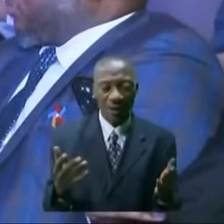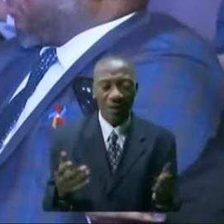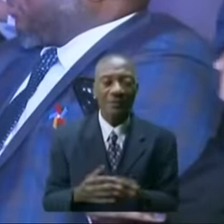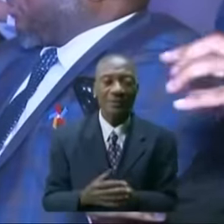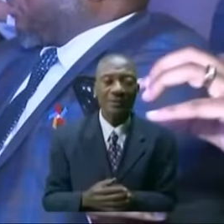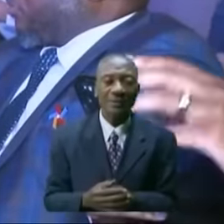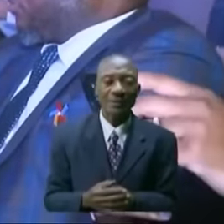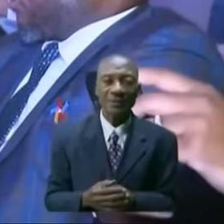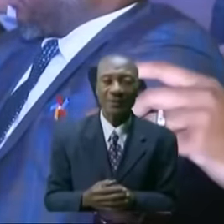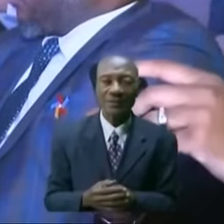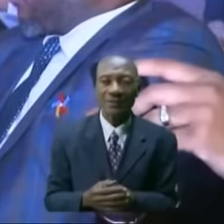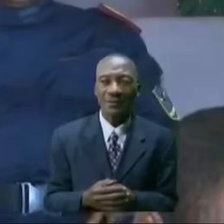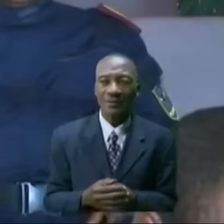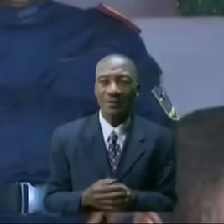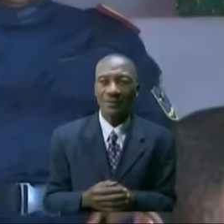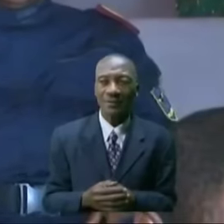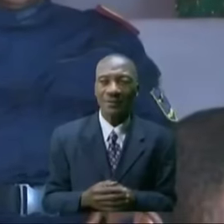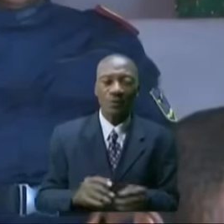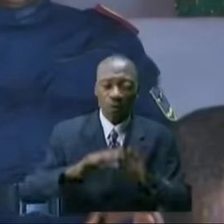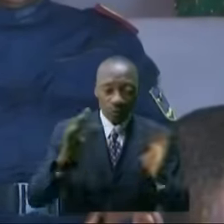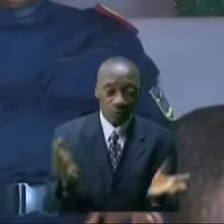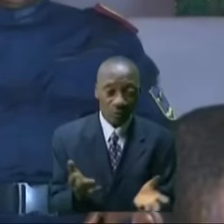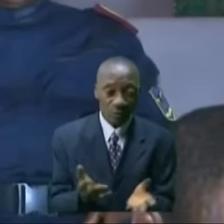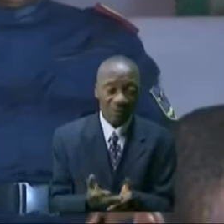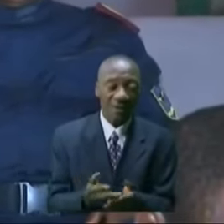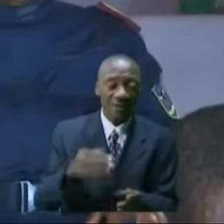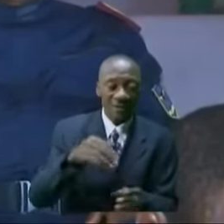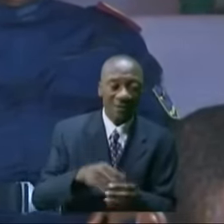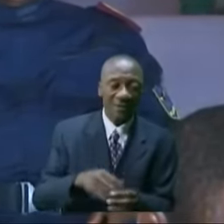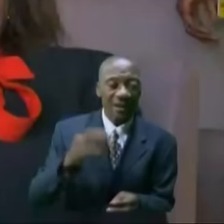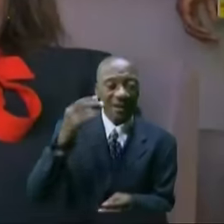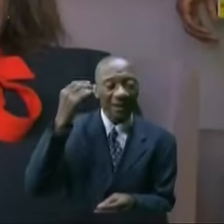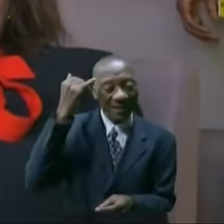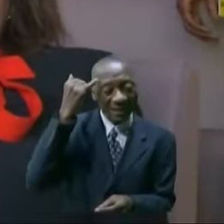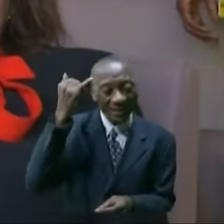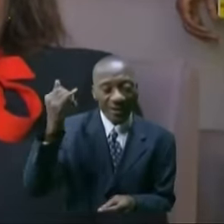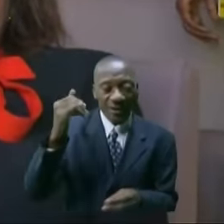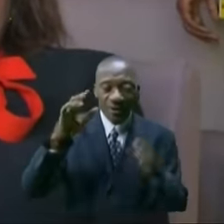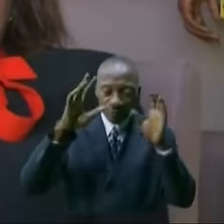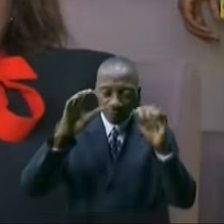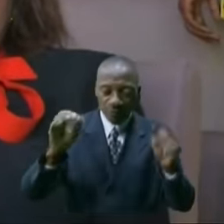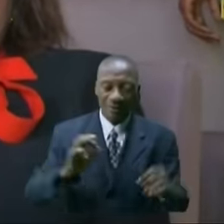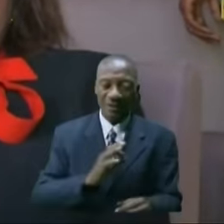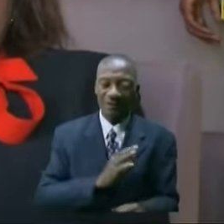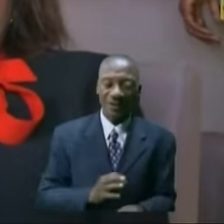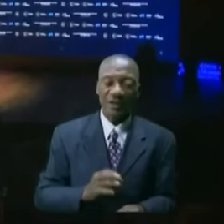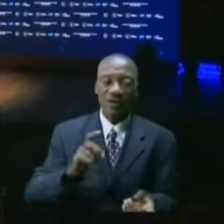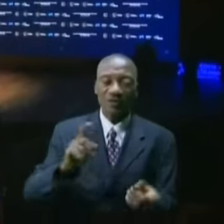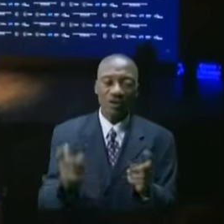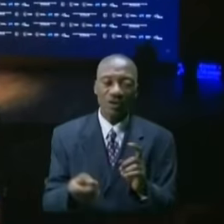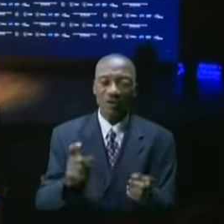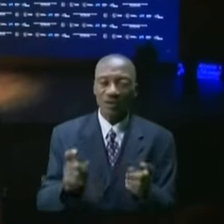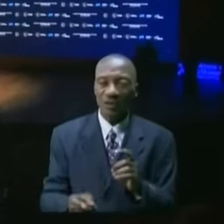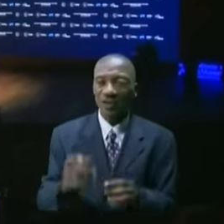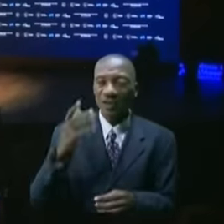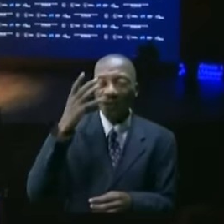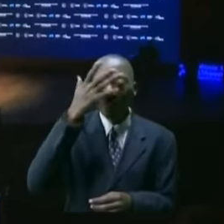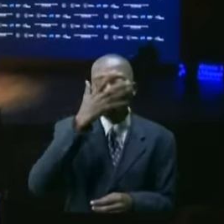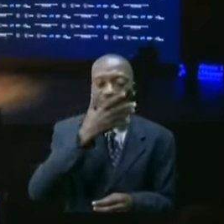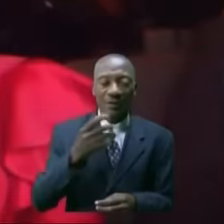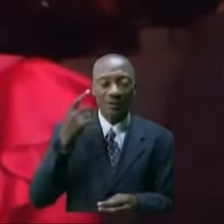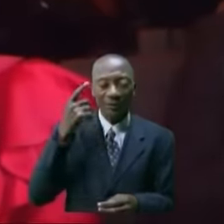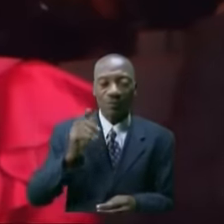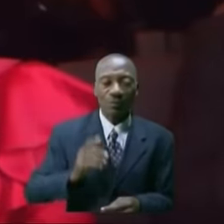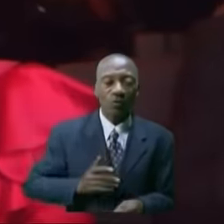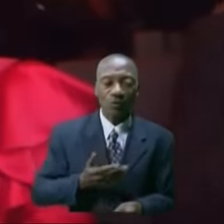qui aura bénéficié de qualifications capables de réduire sensiblement la dépendance à l'expertise étrangère. Pour tenir ce